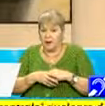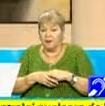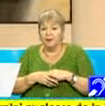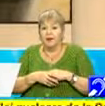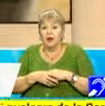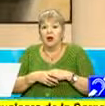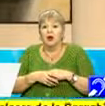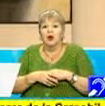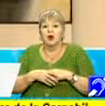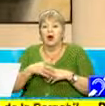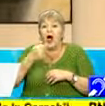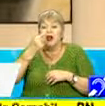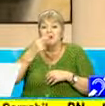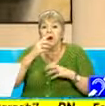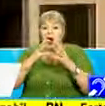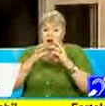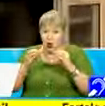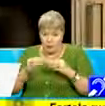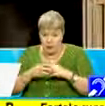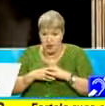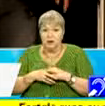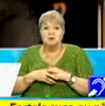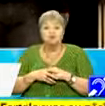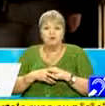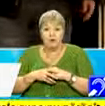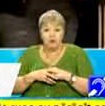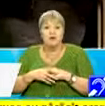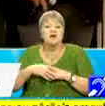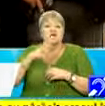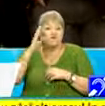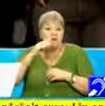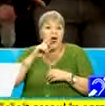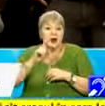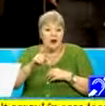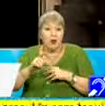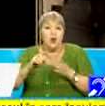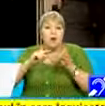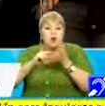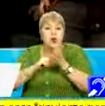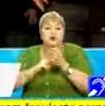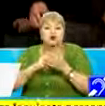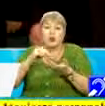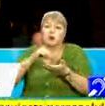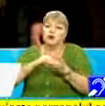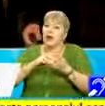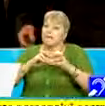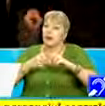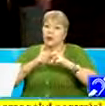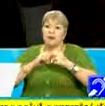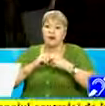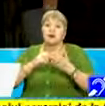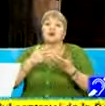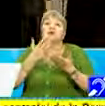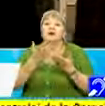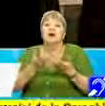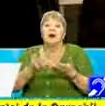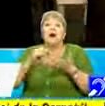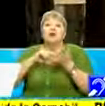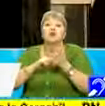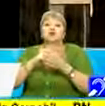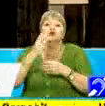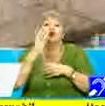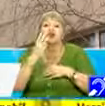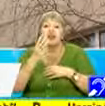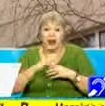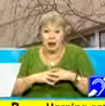de bacalaureat la limba și literatura română ca de fiecare data Subiectul care pune cele mai mari probleme este subiectul al treilea și